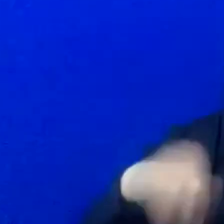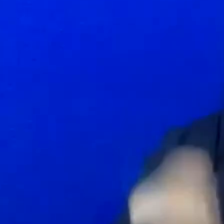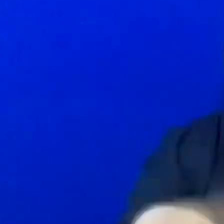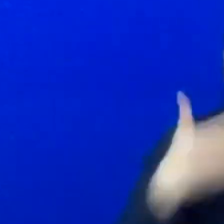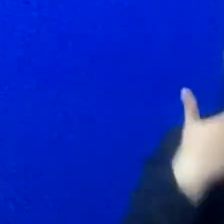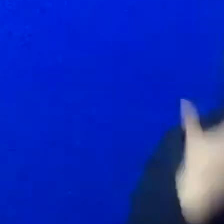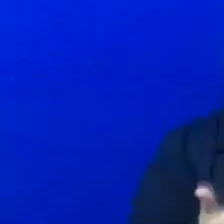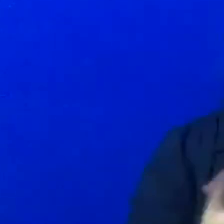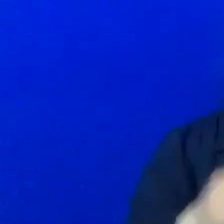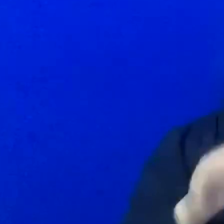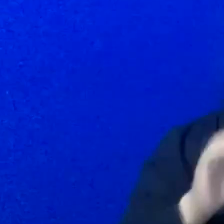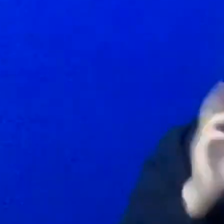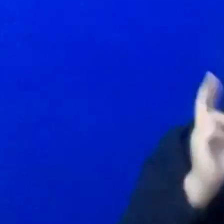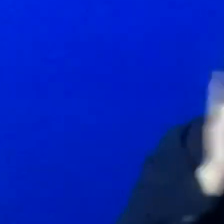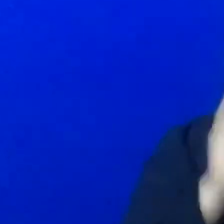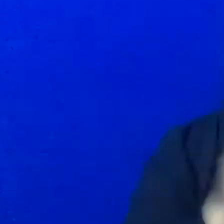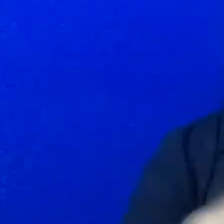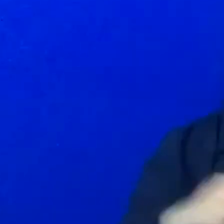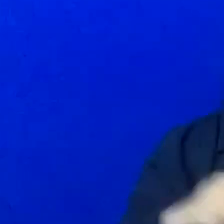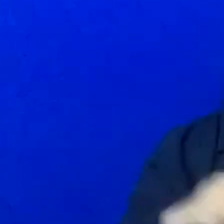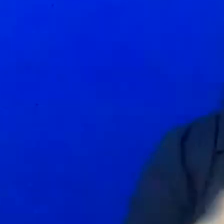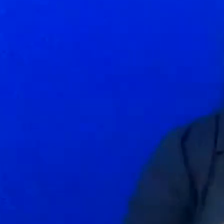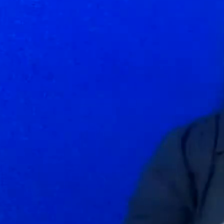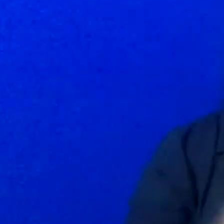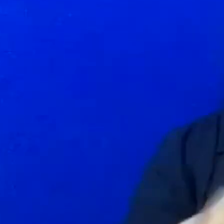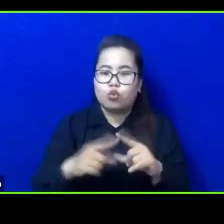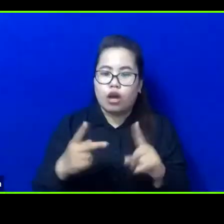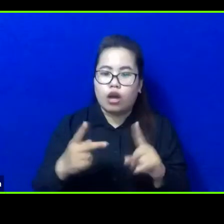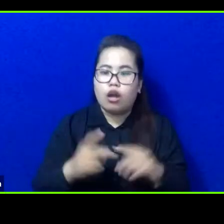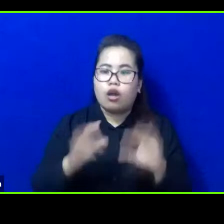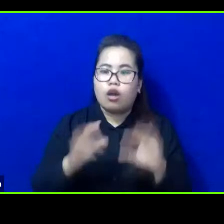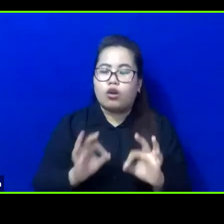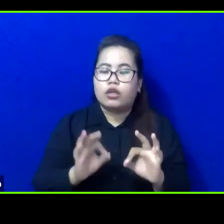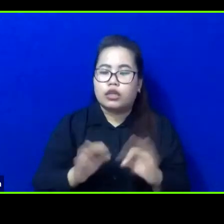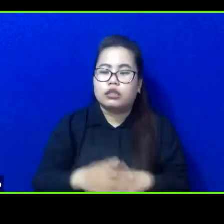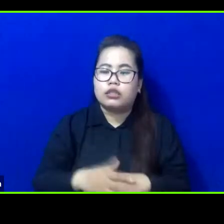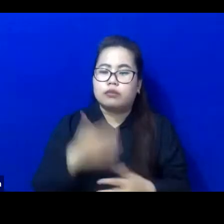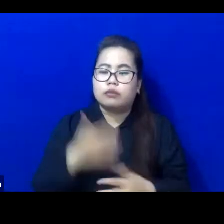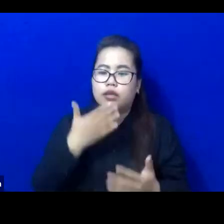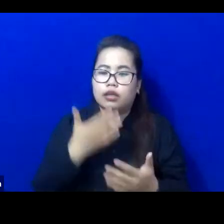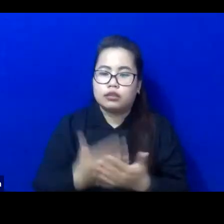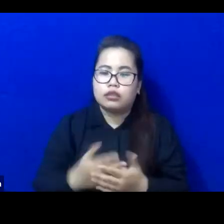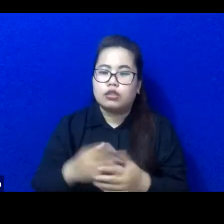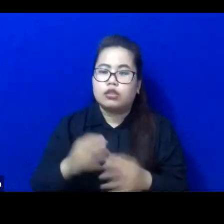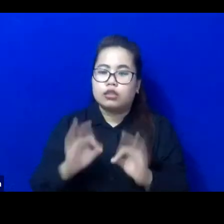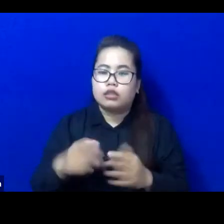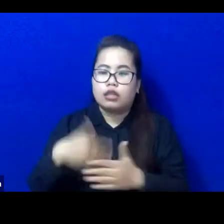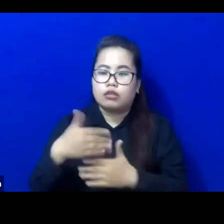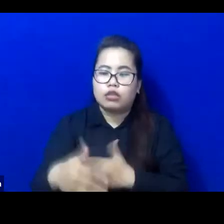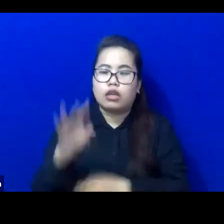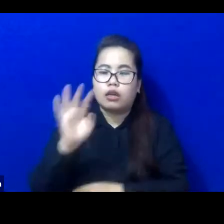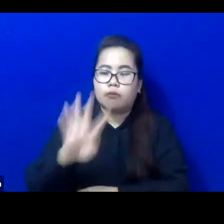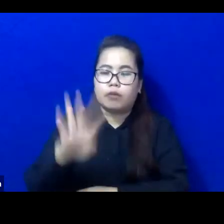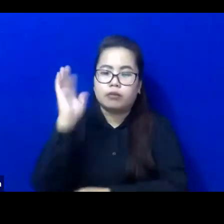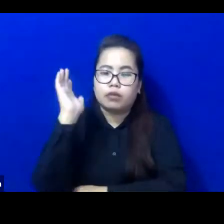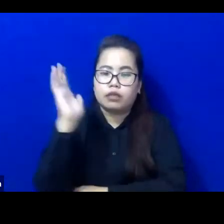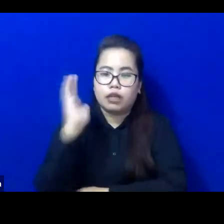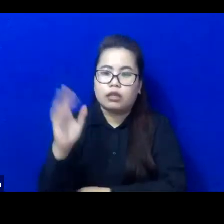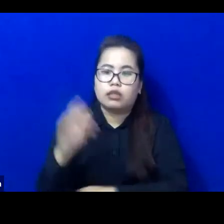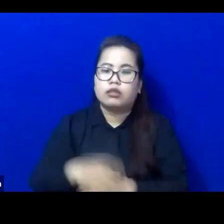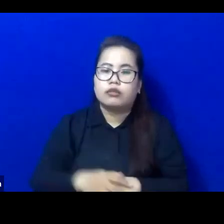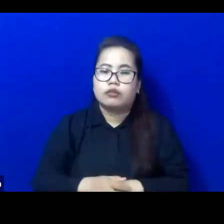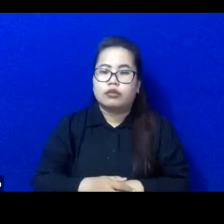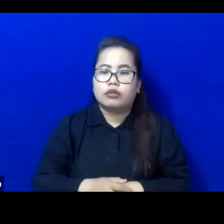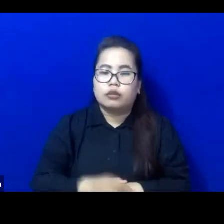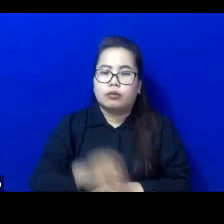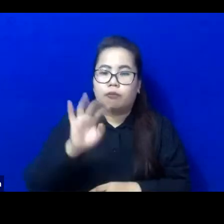tepat waktu ya. Oke, baiklah. I would like now to invite all the 4 speakers, Joe, who are